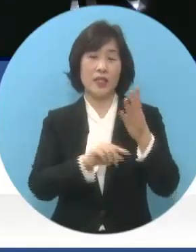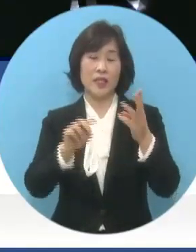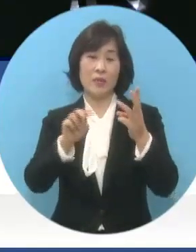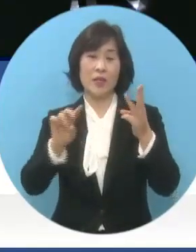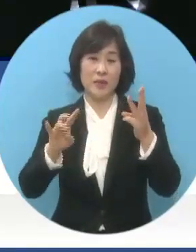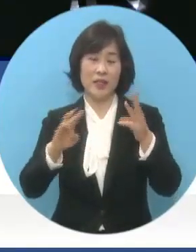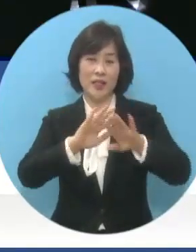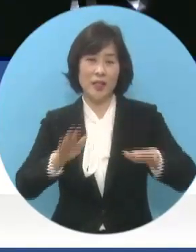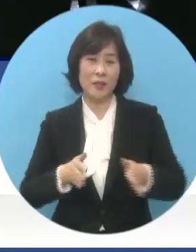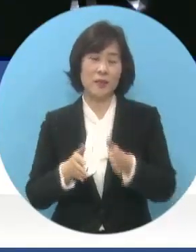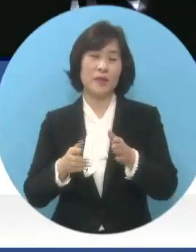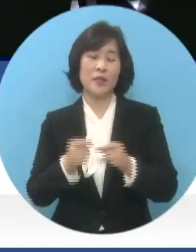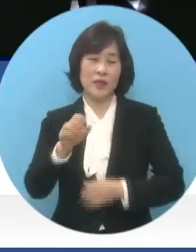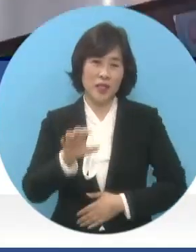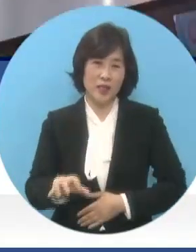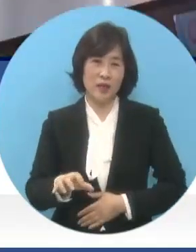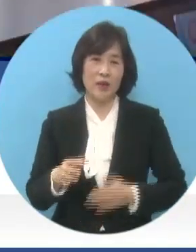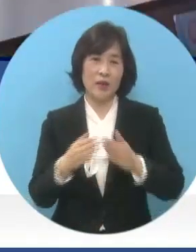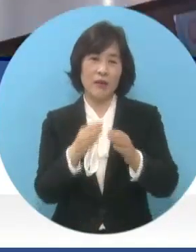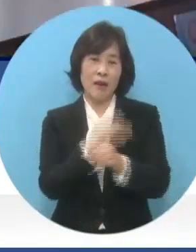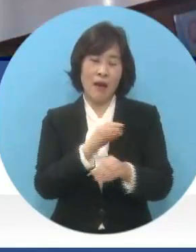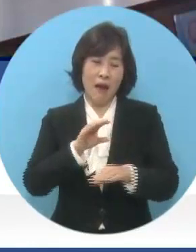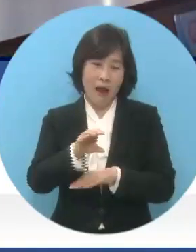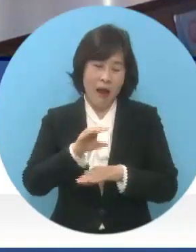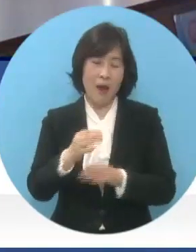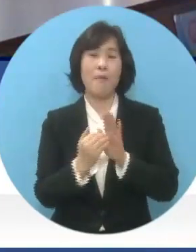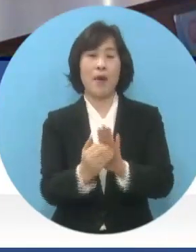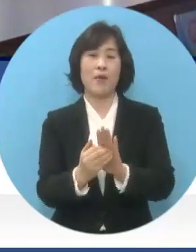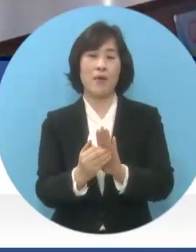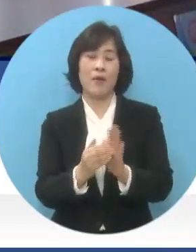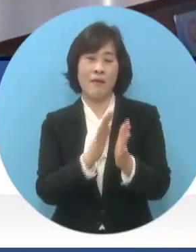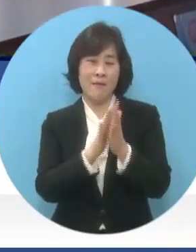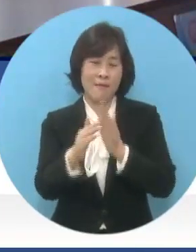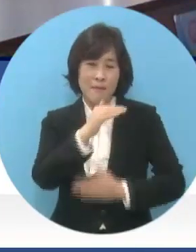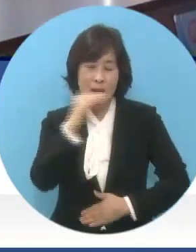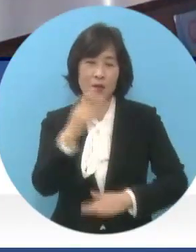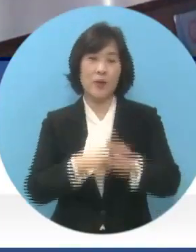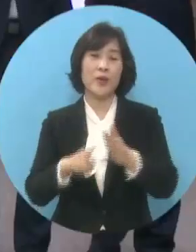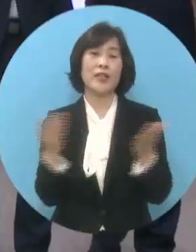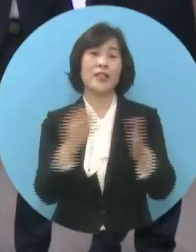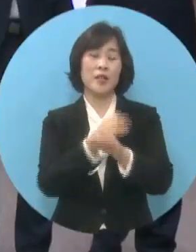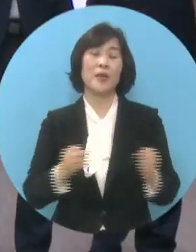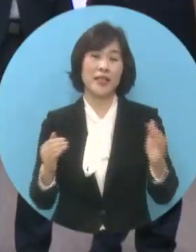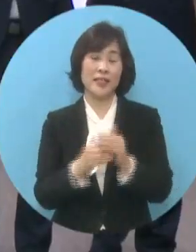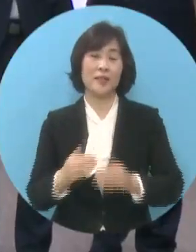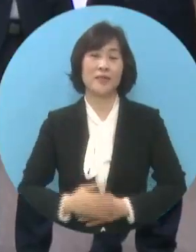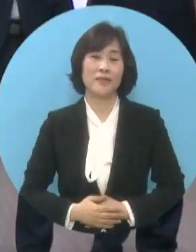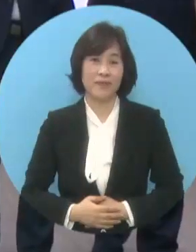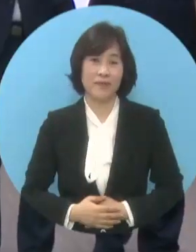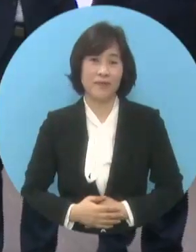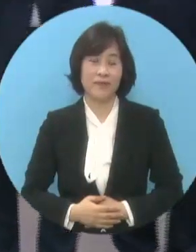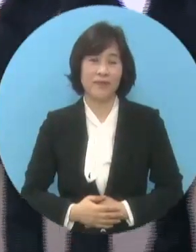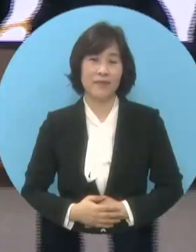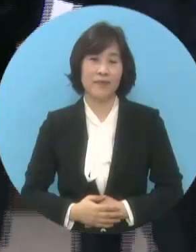투기 예방과 중개서비스 개선 등 부동산 거래 질서 확립을 위한 업무 협약을 했습니다. 이에 따라